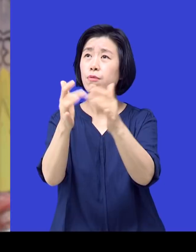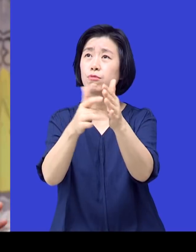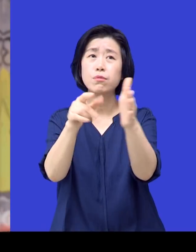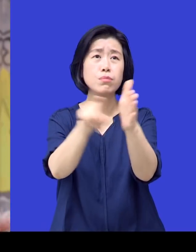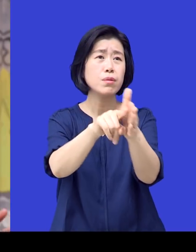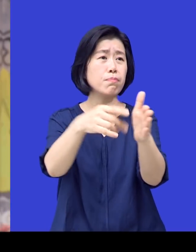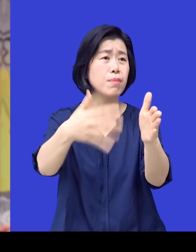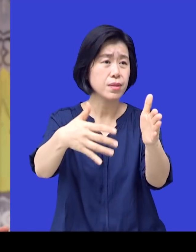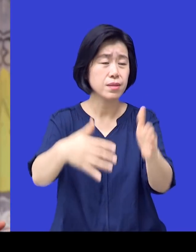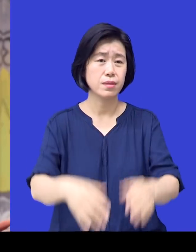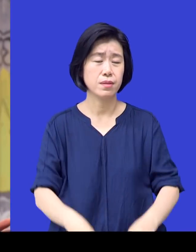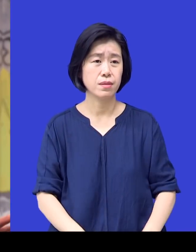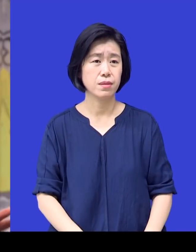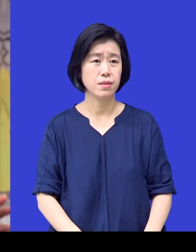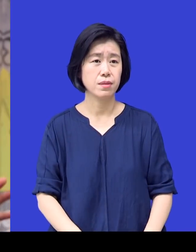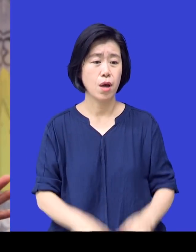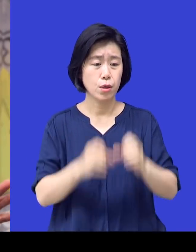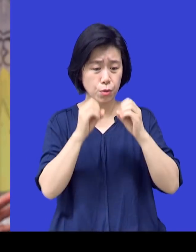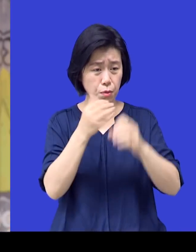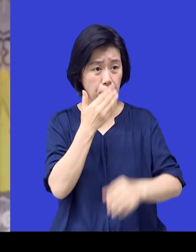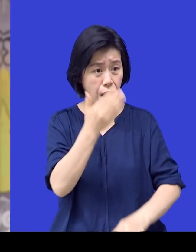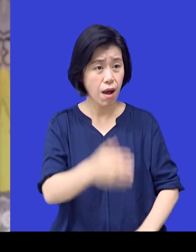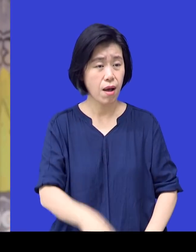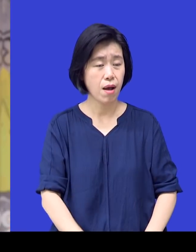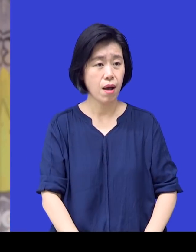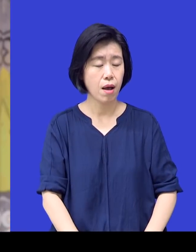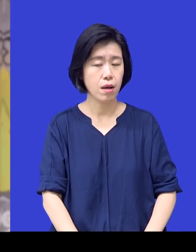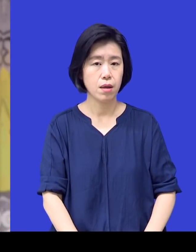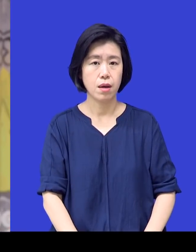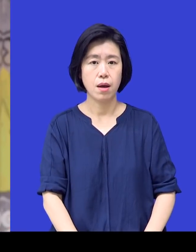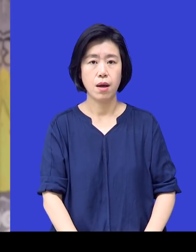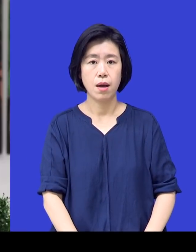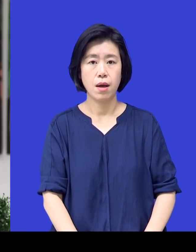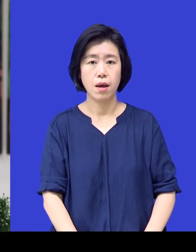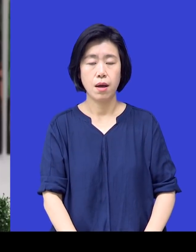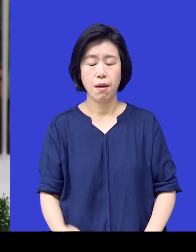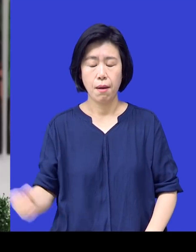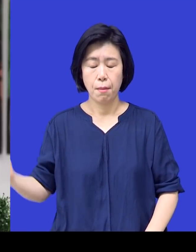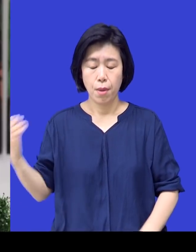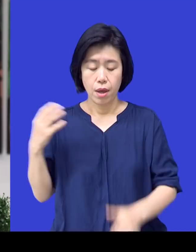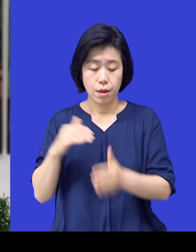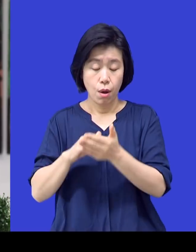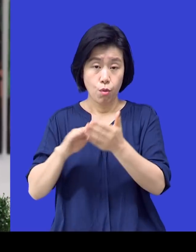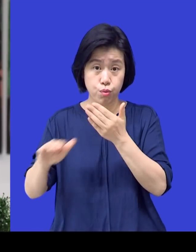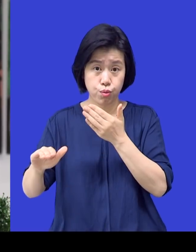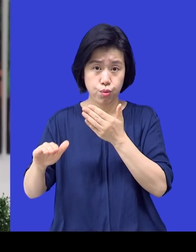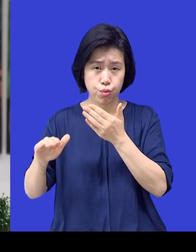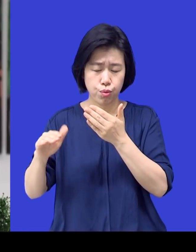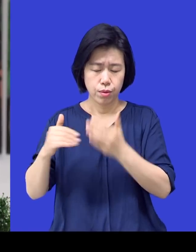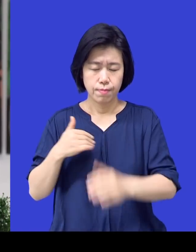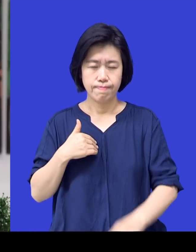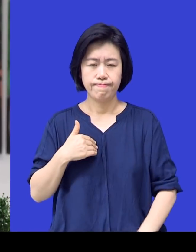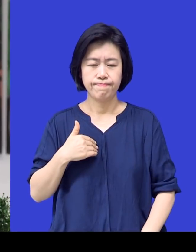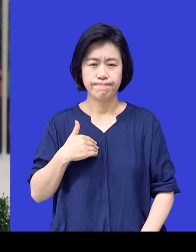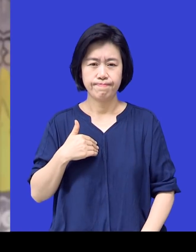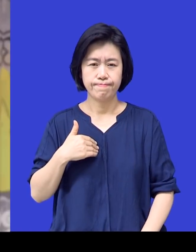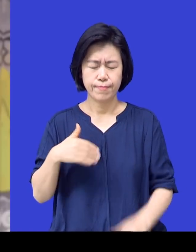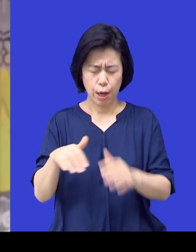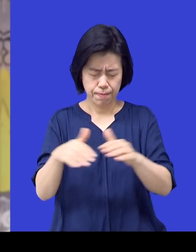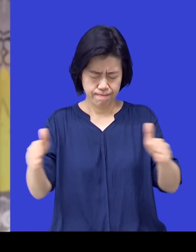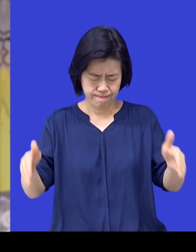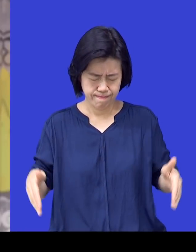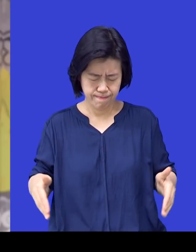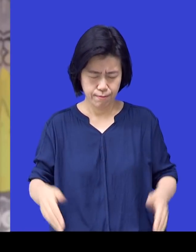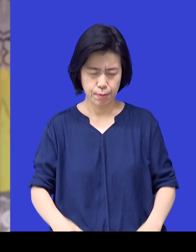뒤로 깜깜한 버스 안에서 어느 누구하고도 대화를 안 했어요. 그리고 호텔로 돌아와서 호텔 방에서